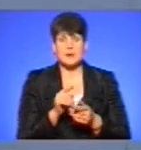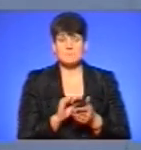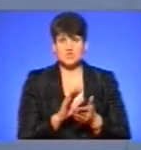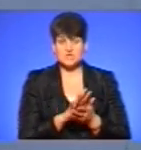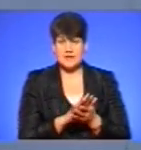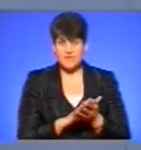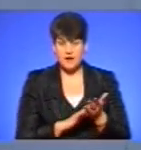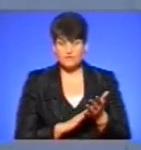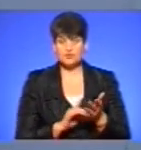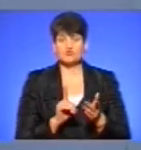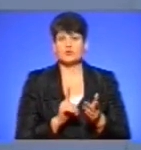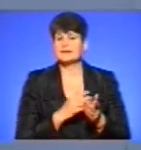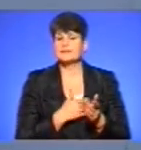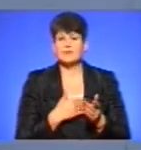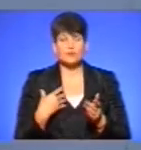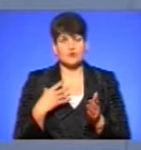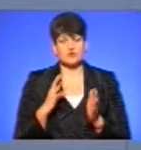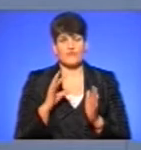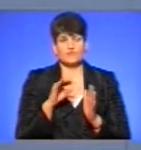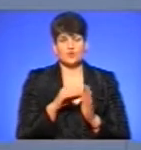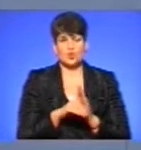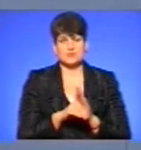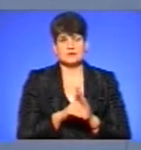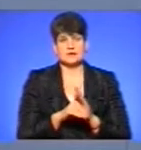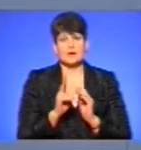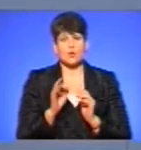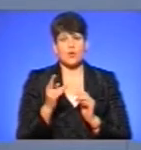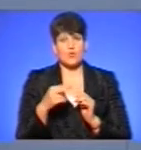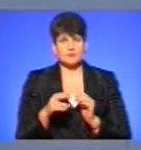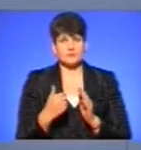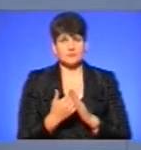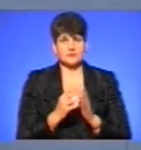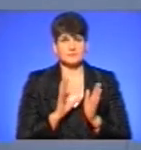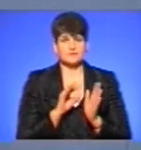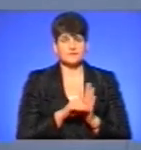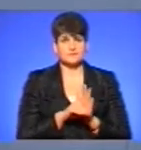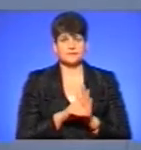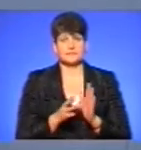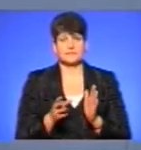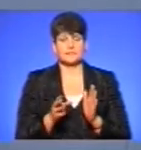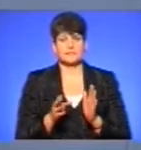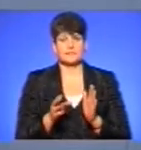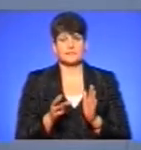заяву щодо невнесення її ідентифікаційного коду, тобто код обліку.